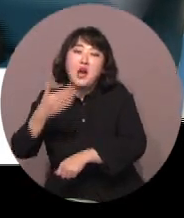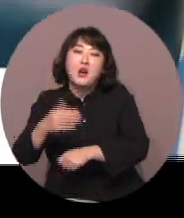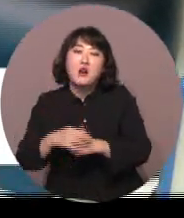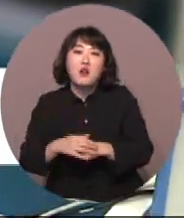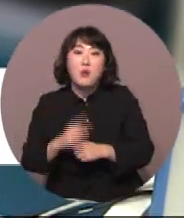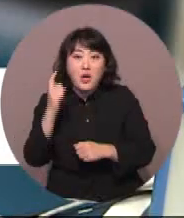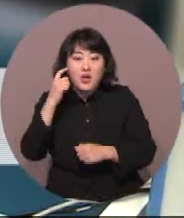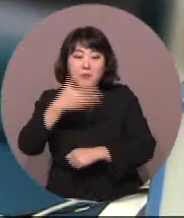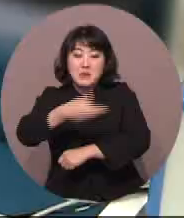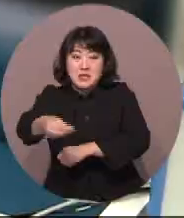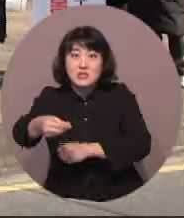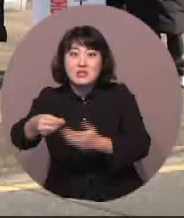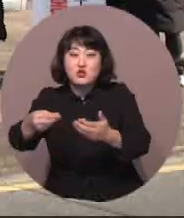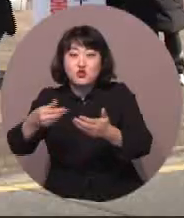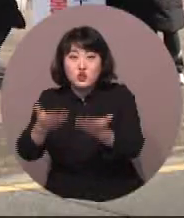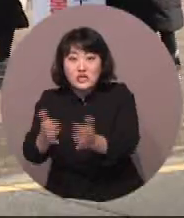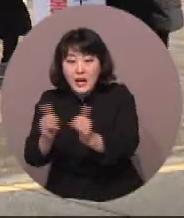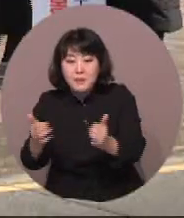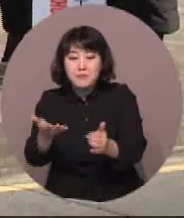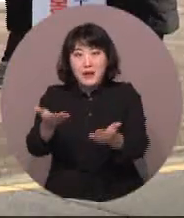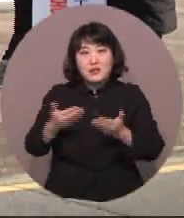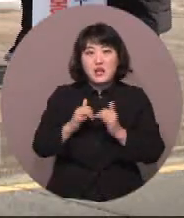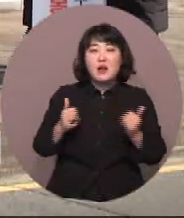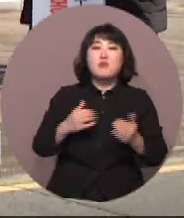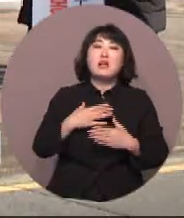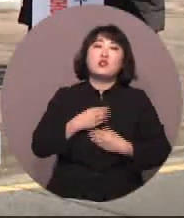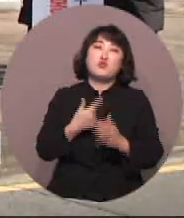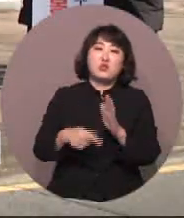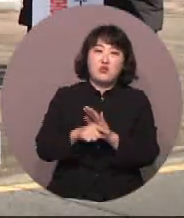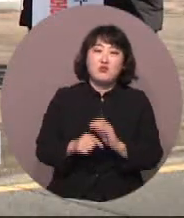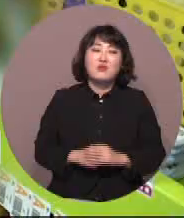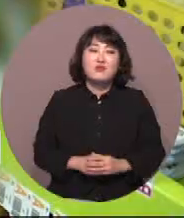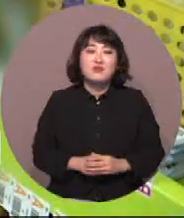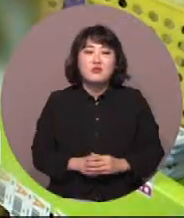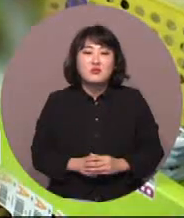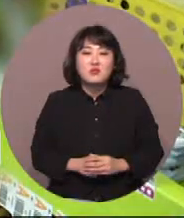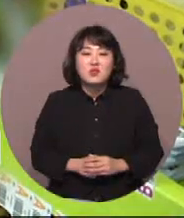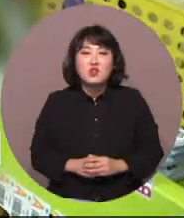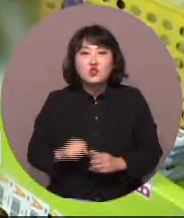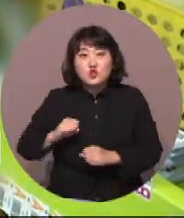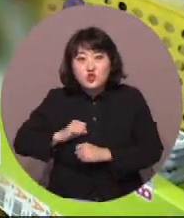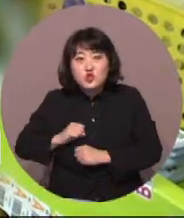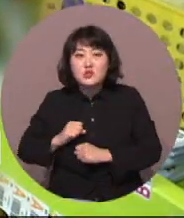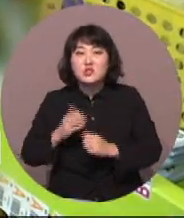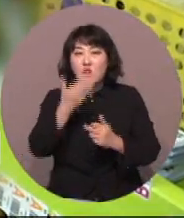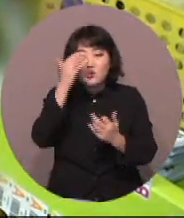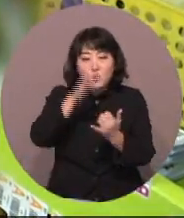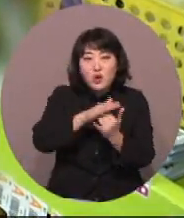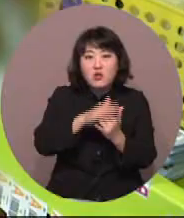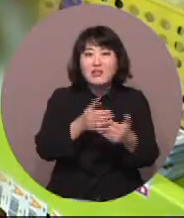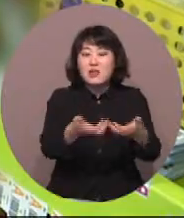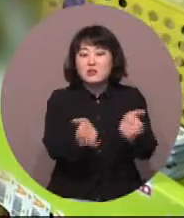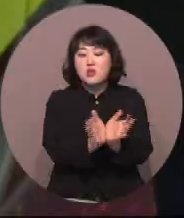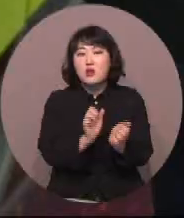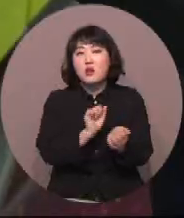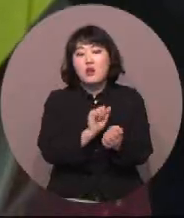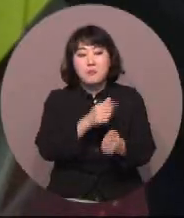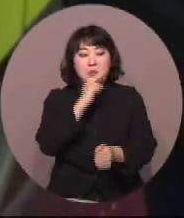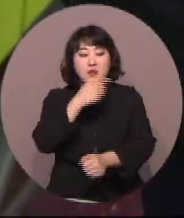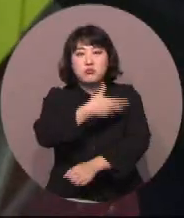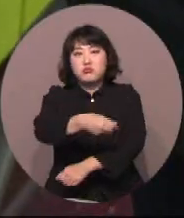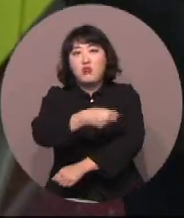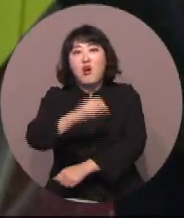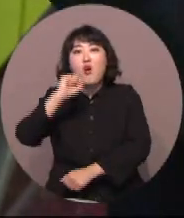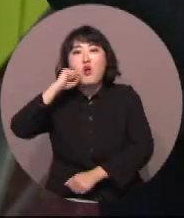안전을 위해서 인데요 적십자사는 코로나 로 군부대 다 청소년 등 단체 혼혈 도 어려운 만큼 헌혈이